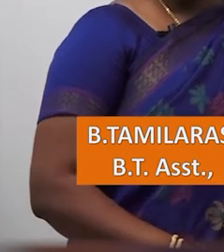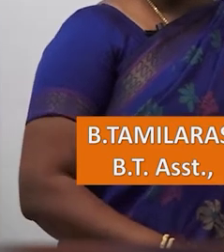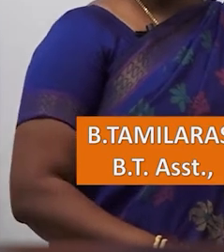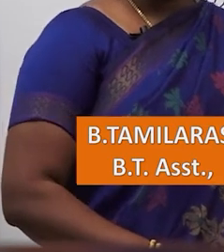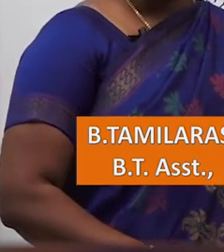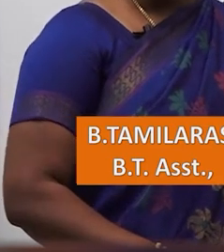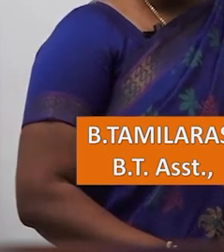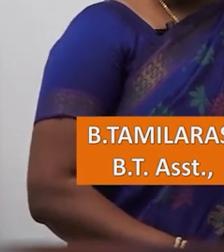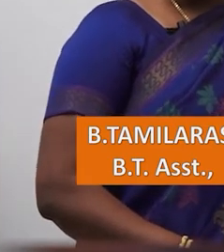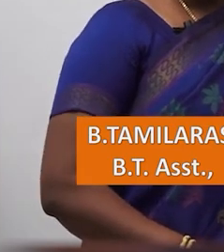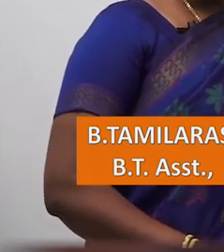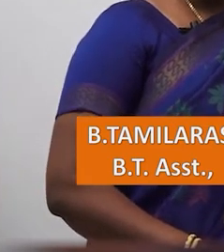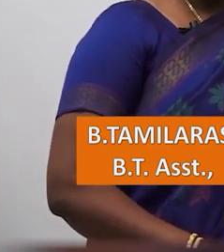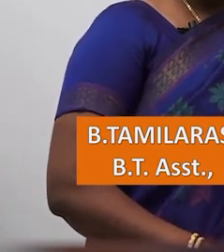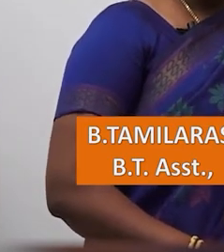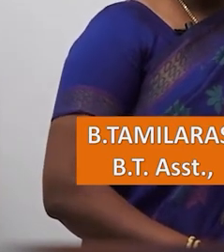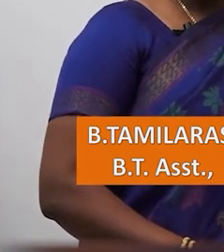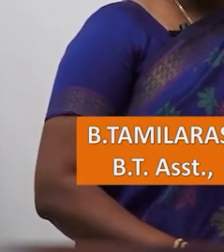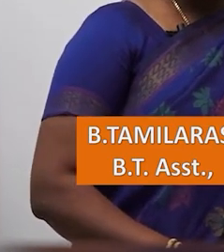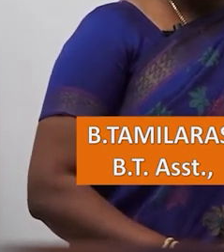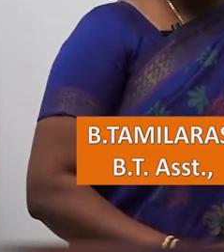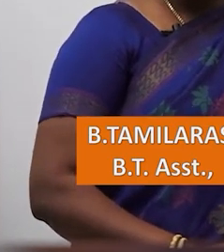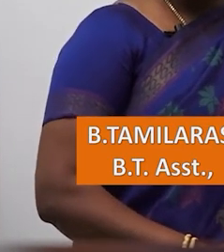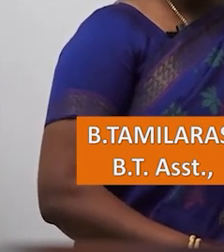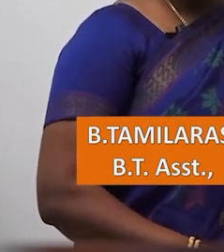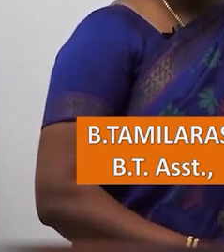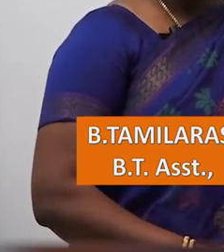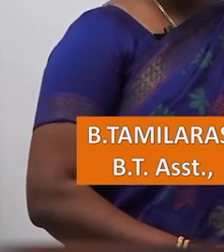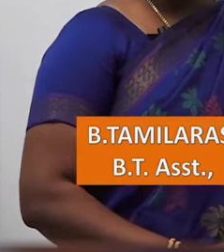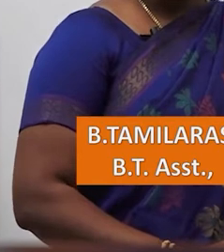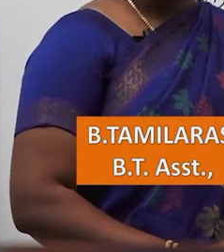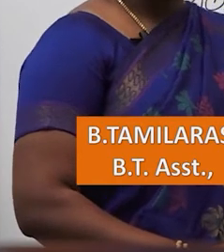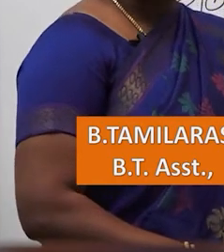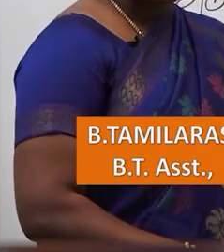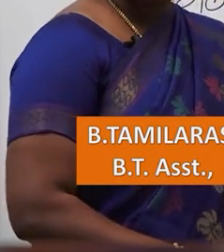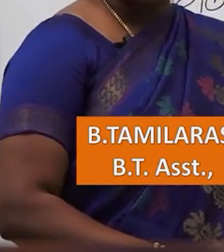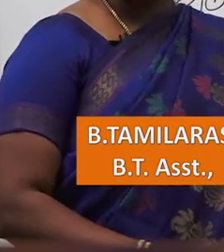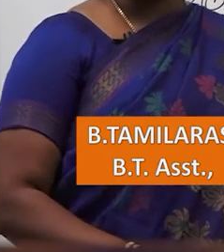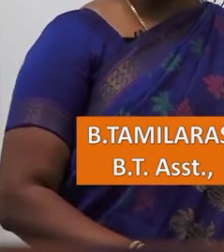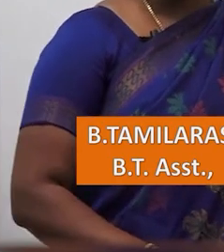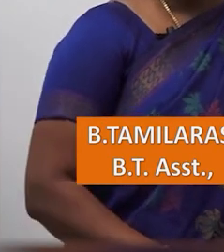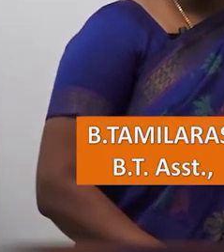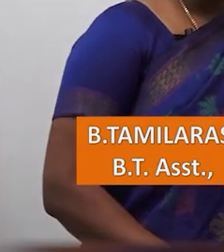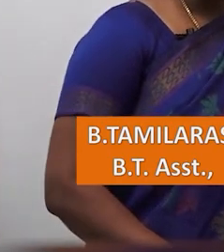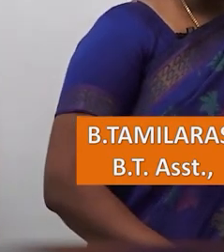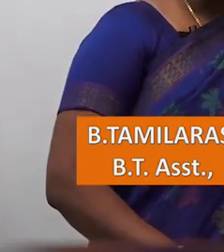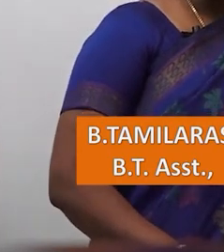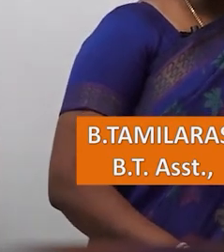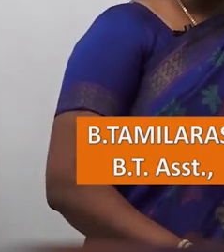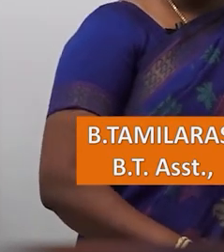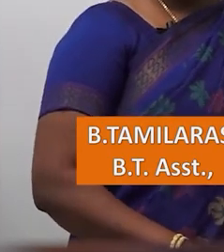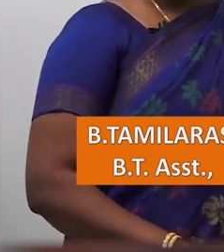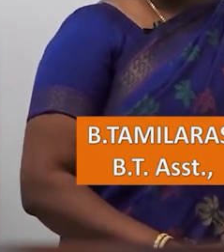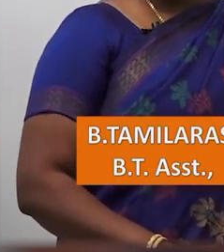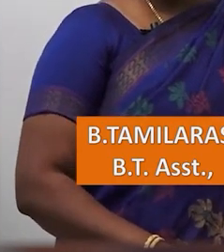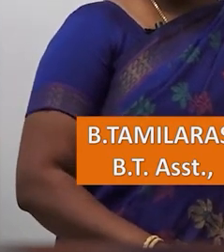அனைவருக்கும் வணக்கம். இன்னைக்கு நம்ம 9ஆம் வகுப்பு கணித பாடத்துல 4வது பாடம் வடிவியல் பார்க்க போறோம். அதுல முதல்ல